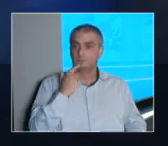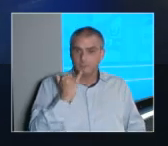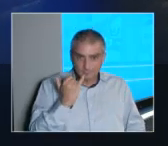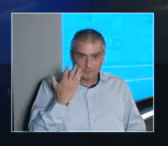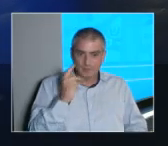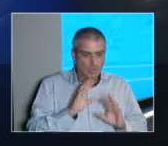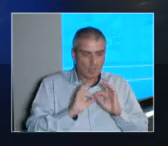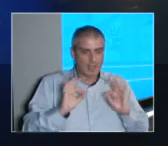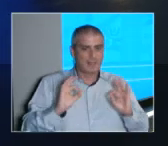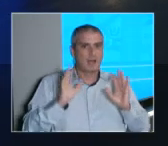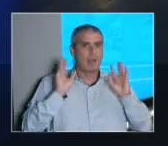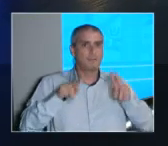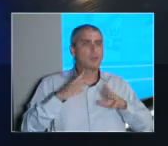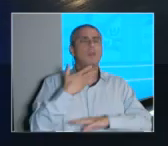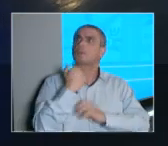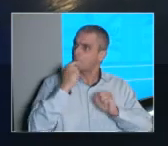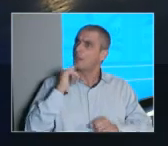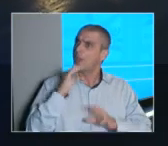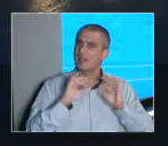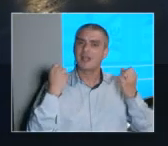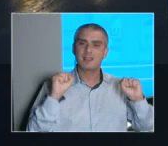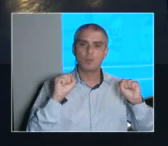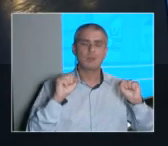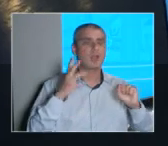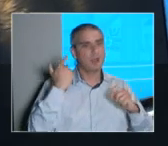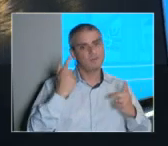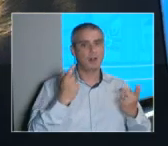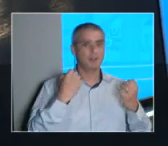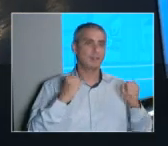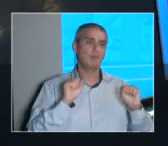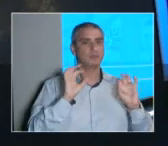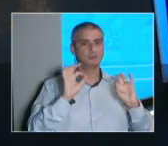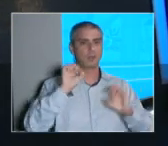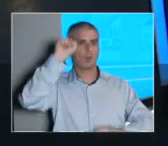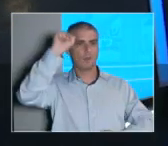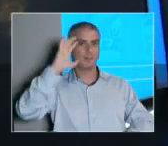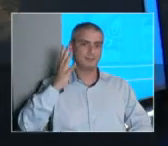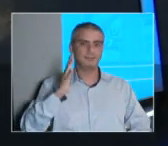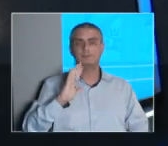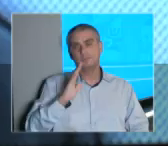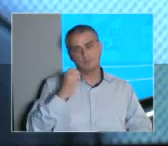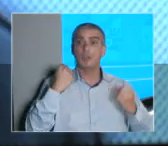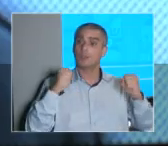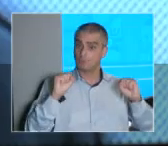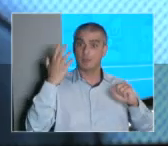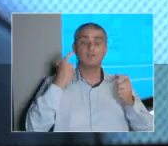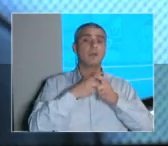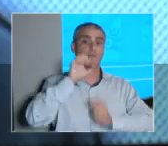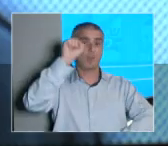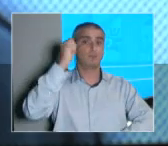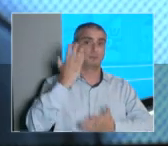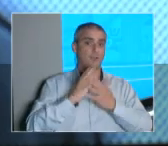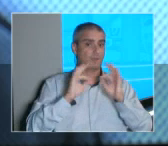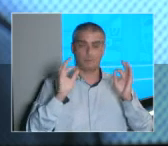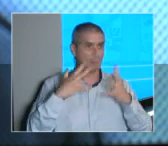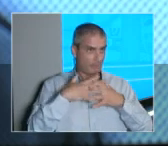לא התחילה בדיוק כמדינה דמוקרטית. היא לא, היא התחילה כדמוקרטית, אבל היא התחילה לגמרי דמוקרטית. דמוקרטיה של קומוניסטים. דמוקרטית, והייתה מפלגה קומוניסטית מהתחלה,